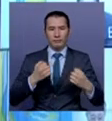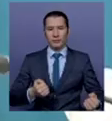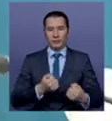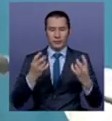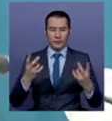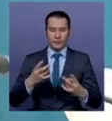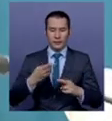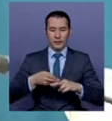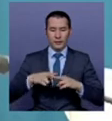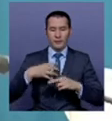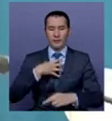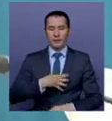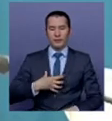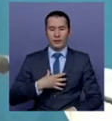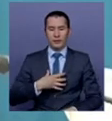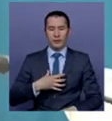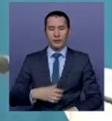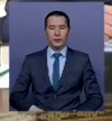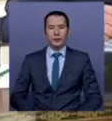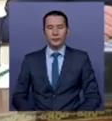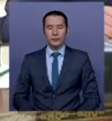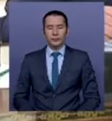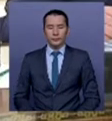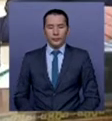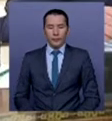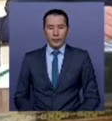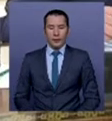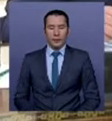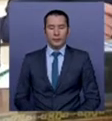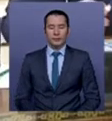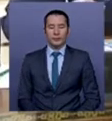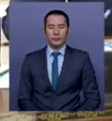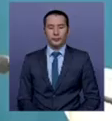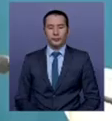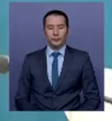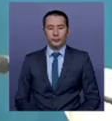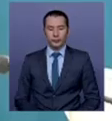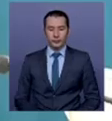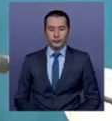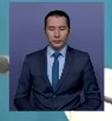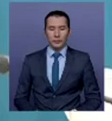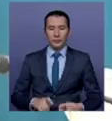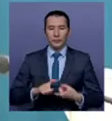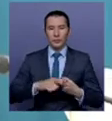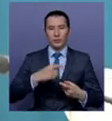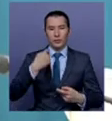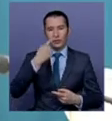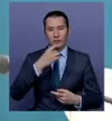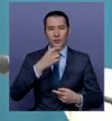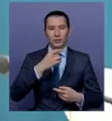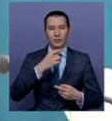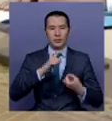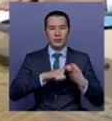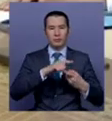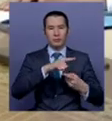мемлекет басшысы. Жосықсыз кредиторлар тарапынан қысымға жол бермеу мақсатында заңды тұлғалар мен жеке кәсіпкерлерге қатысты